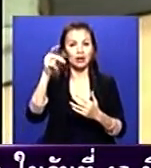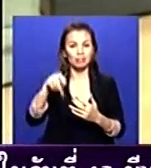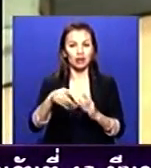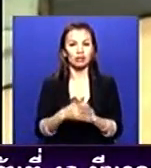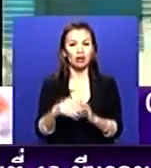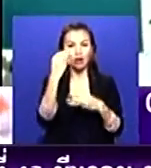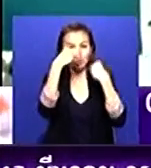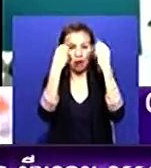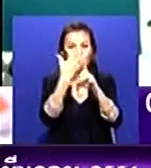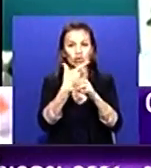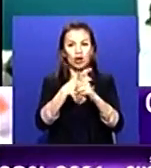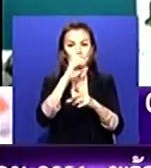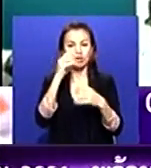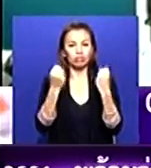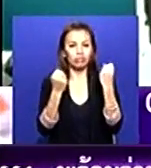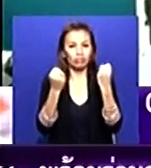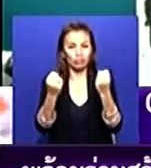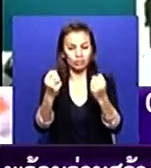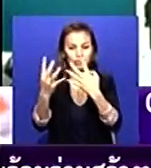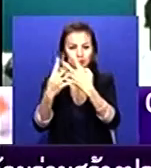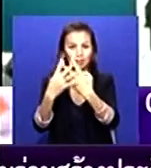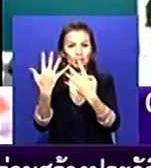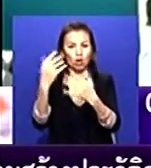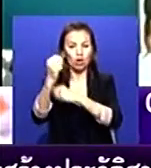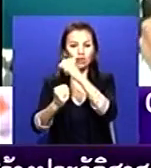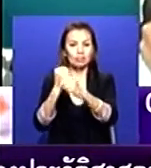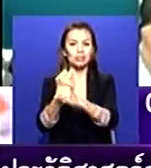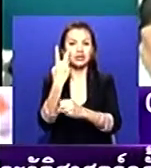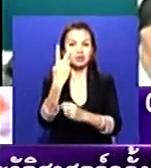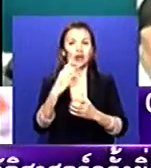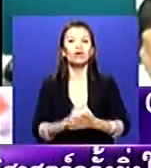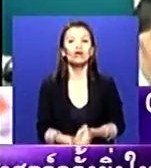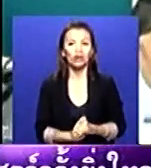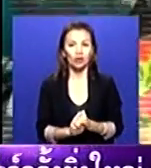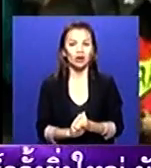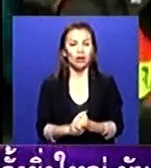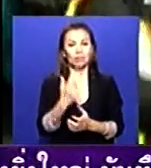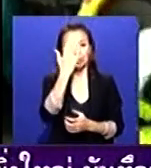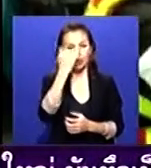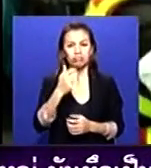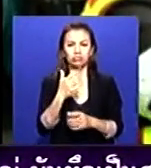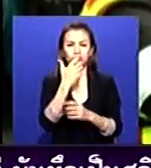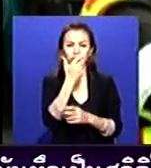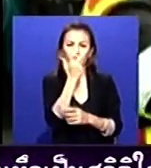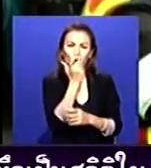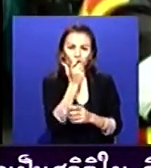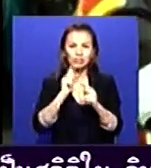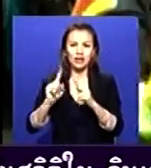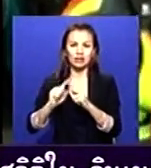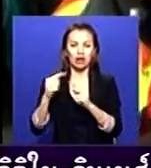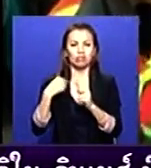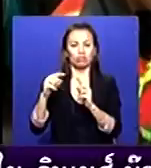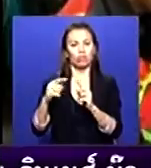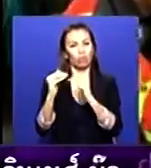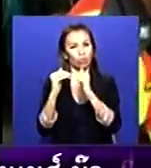ถขณะเมาสุราแต่โทษจำให้รอลงอาญาเป็นเวลา2ปีหลังถูกตำรวจตั้งด่านจับวัดแอลกอฮอล์มีปริมาณเกินกว่าที่กฎหมายก